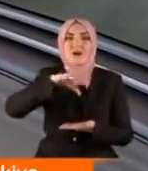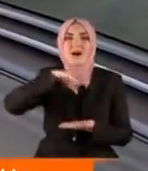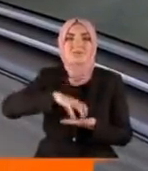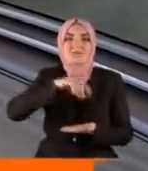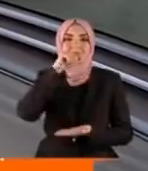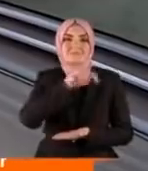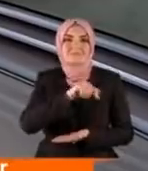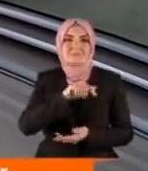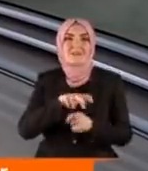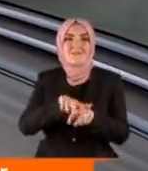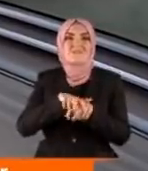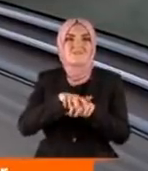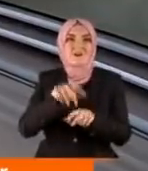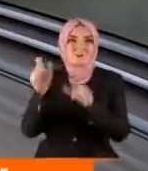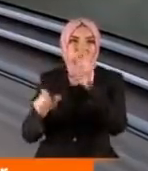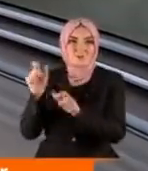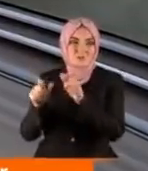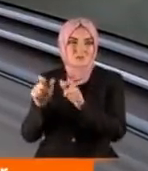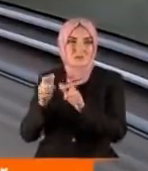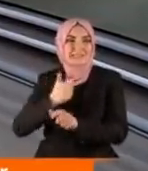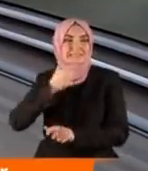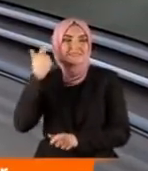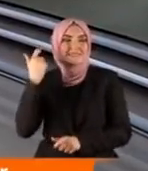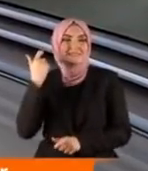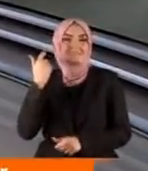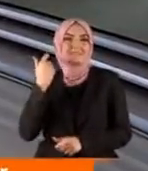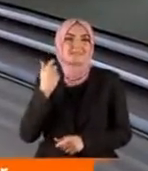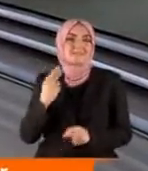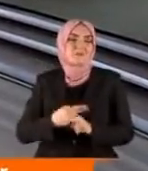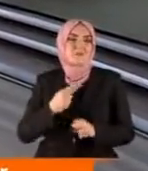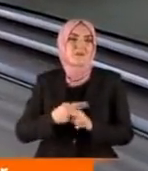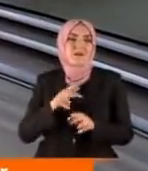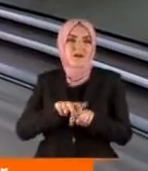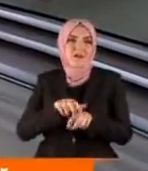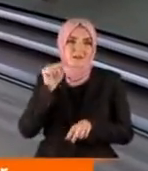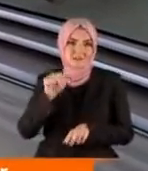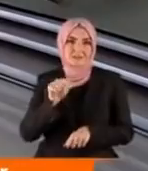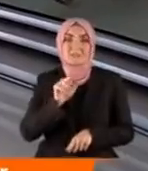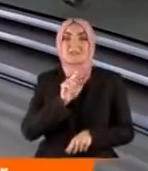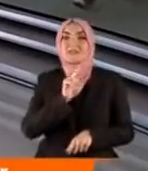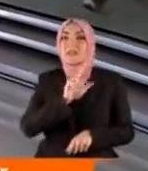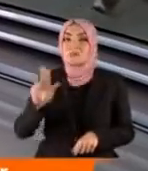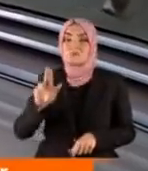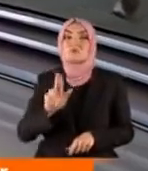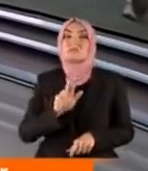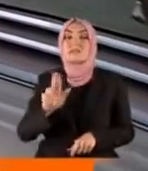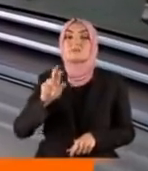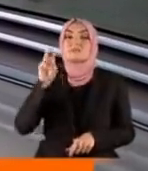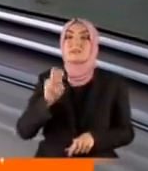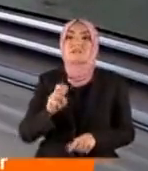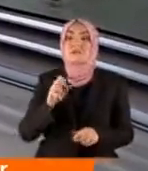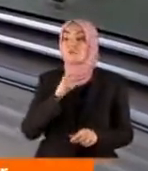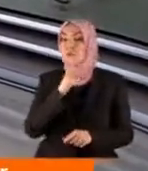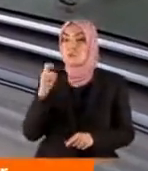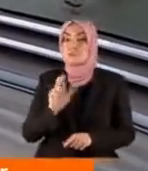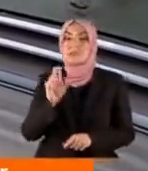atlar. Tam 978 at vardı. Hayvanseverler aylardır soruyor o soruyu. Bu atlar nerede? Bir